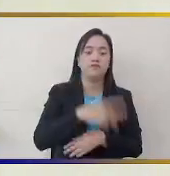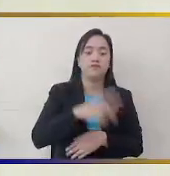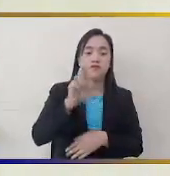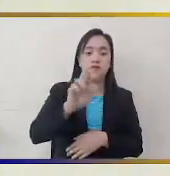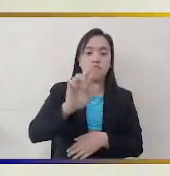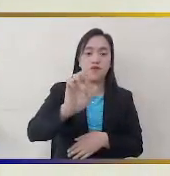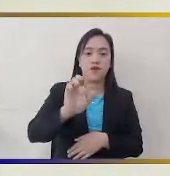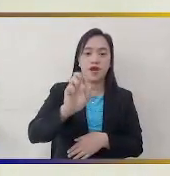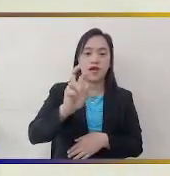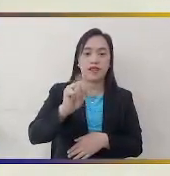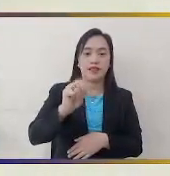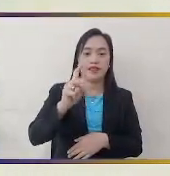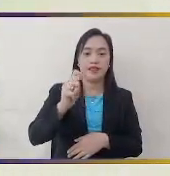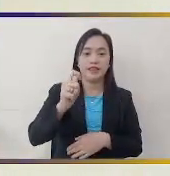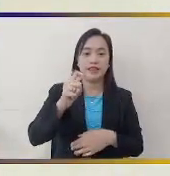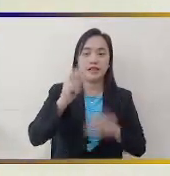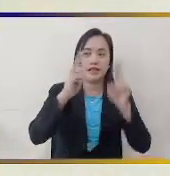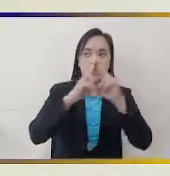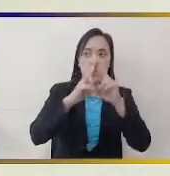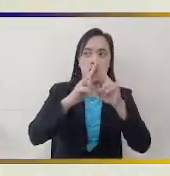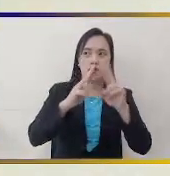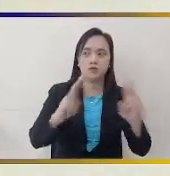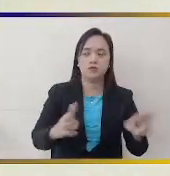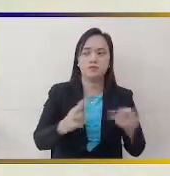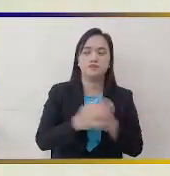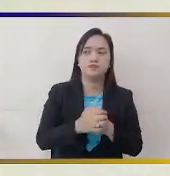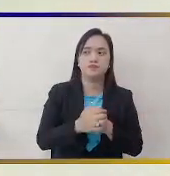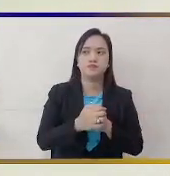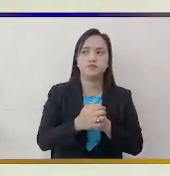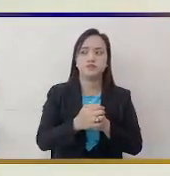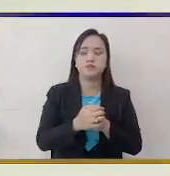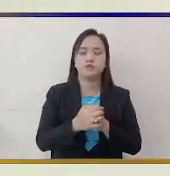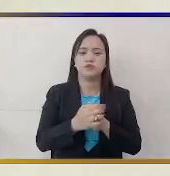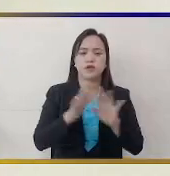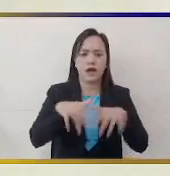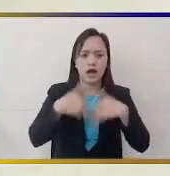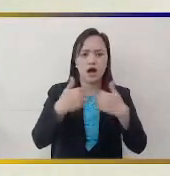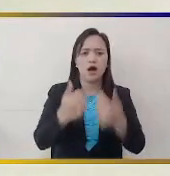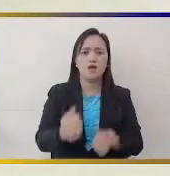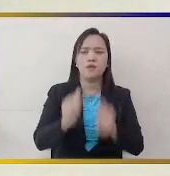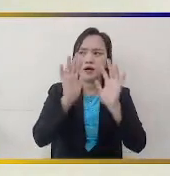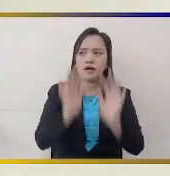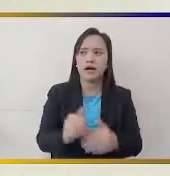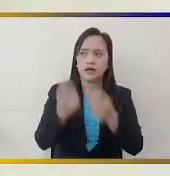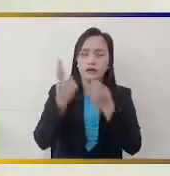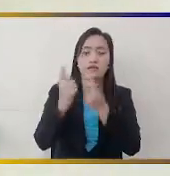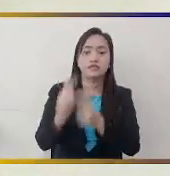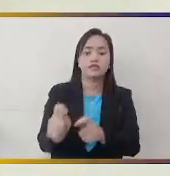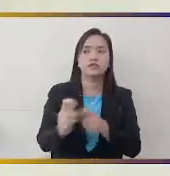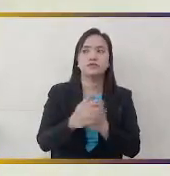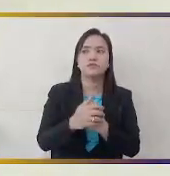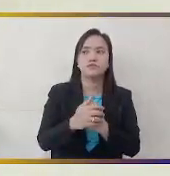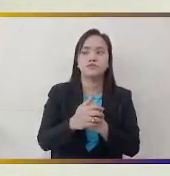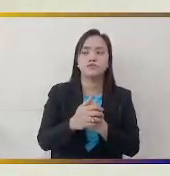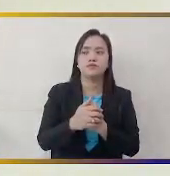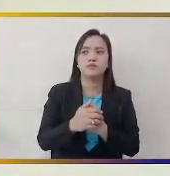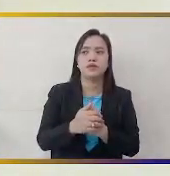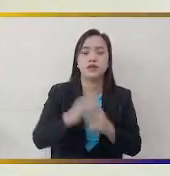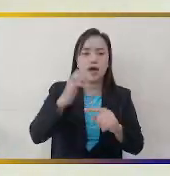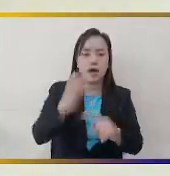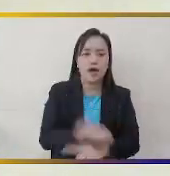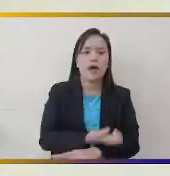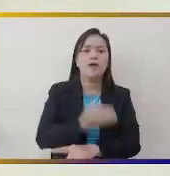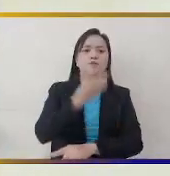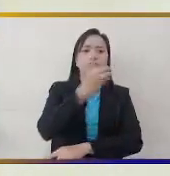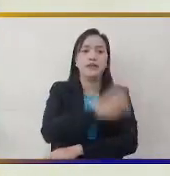Panginoon noon mai mo ba ba akong pagkatiwalaan ng araw-araw na koleksyon